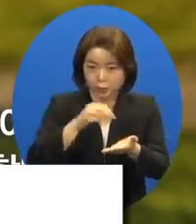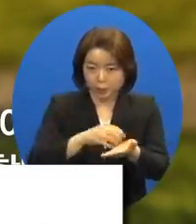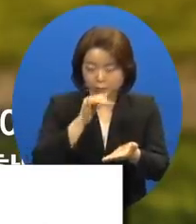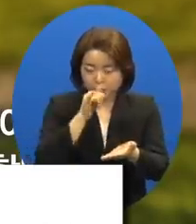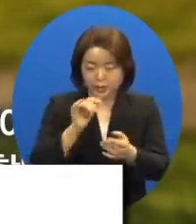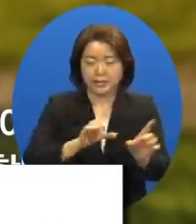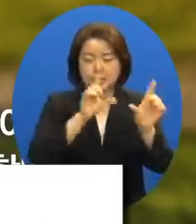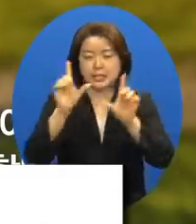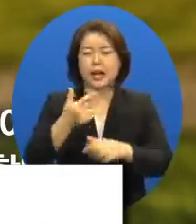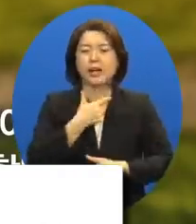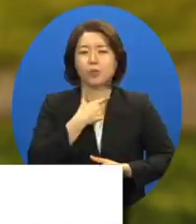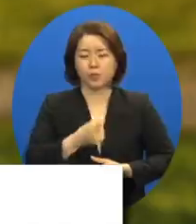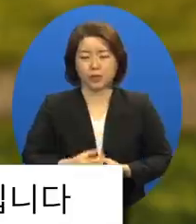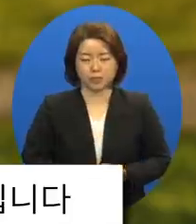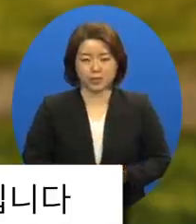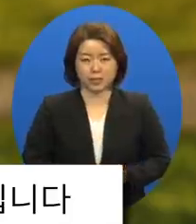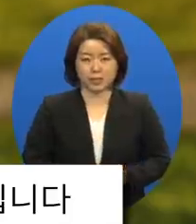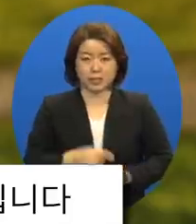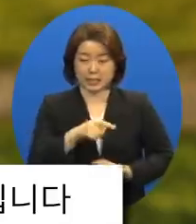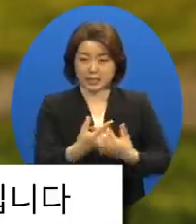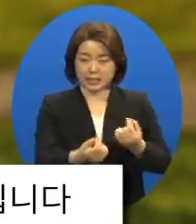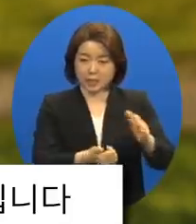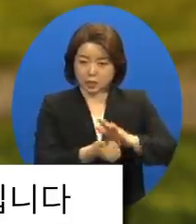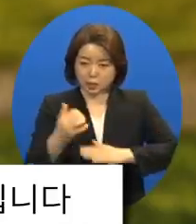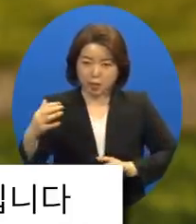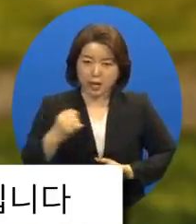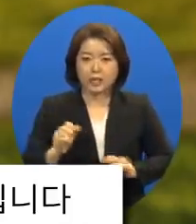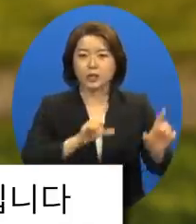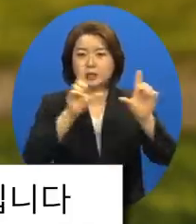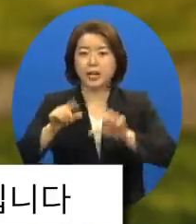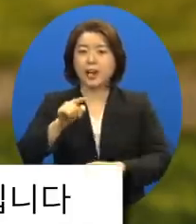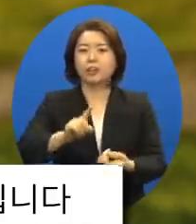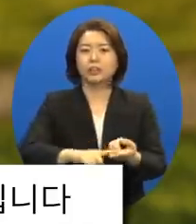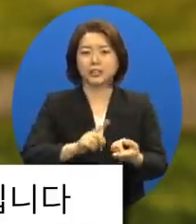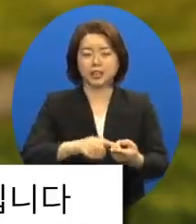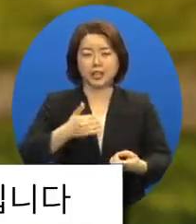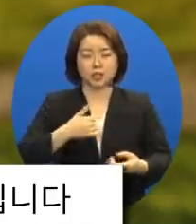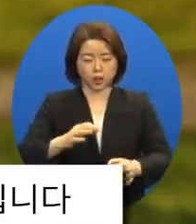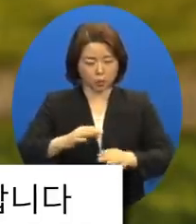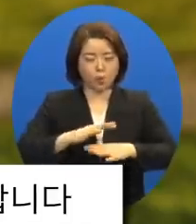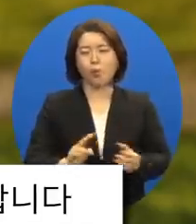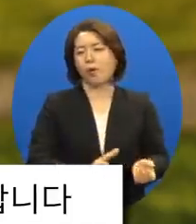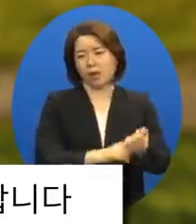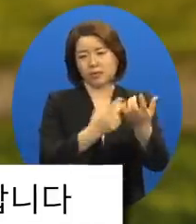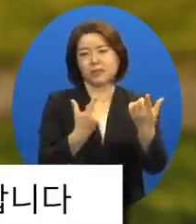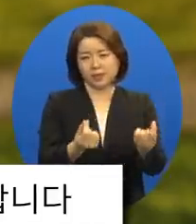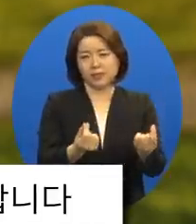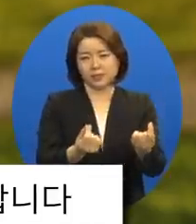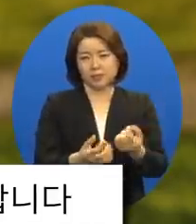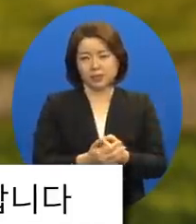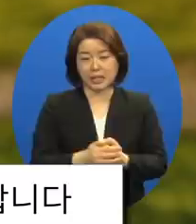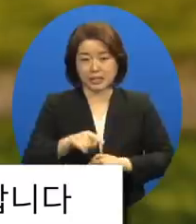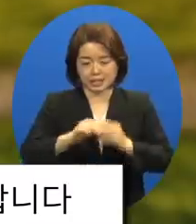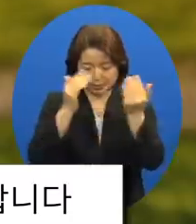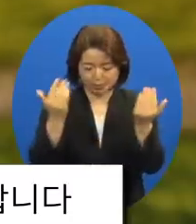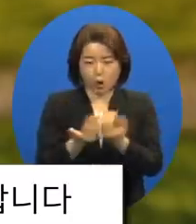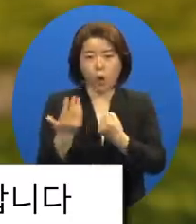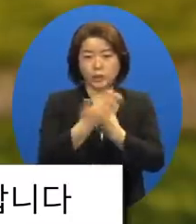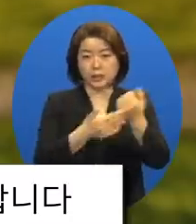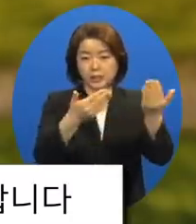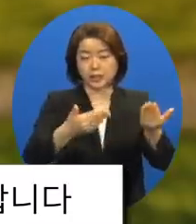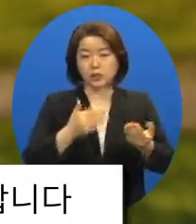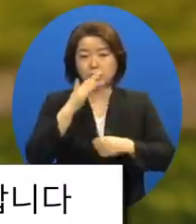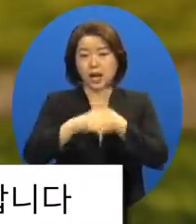받기 원합니다 이런 소망을 품고 사는 것 자체가 저에겐 놀라운 기적입니다 이 모드는 은혜를